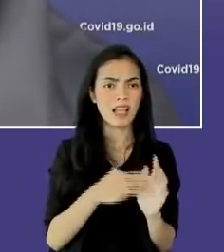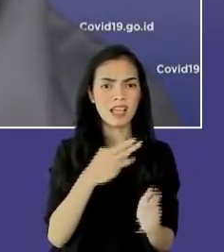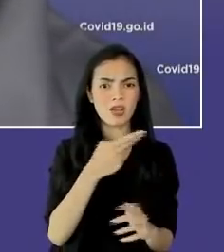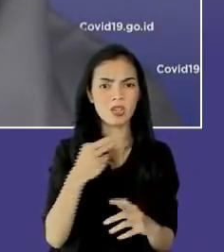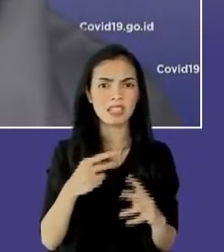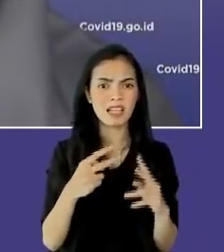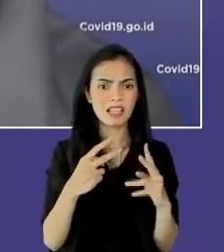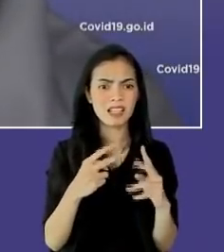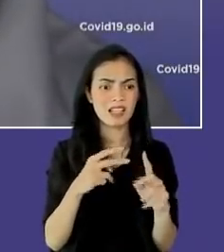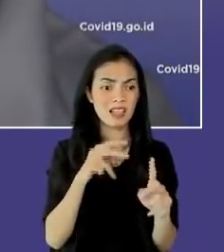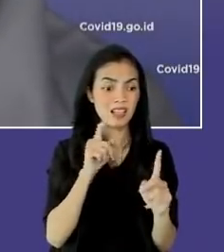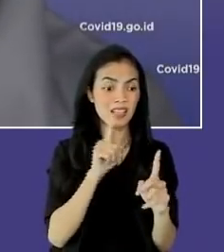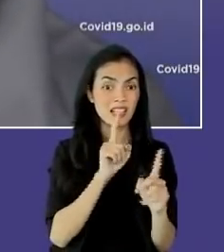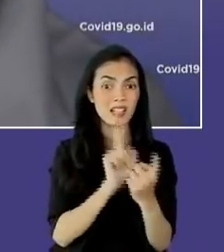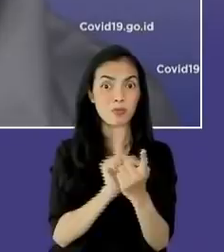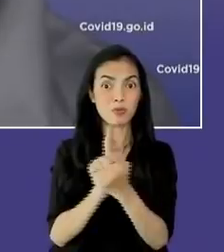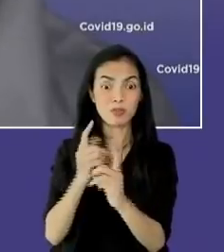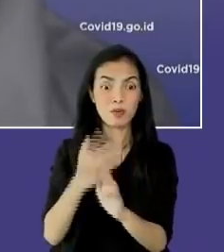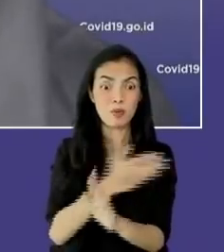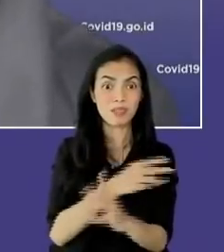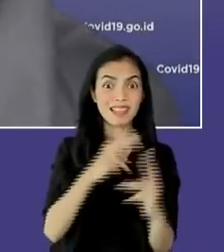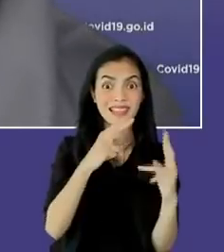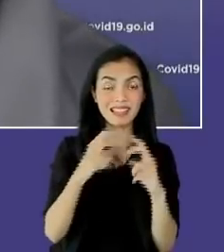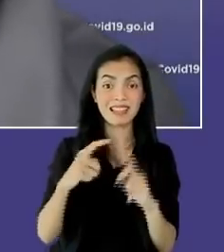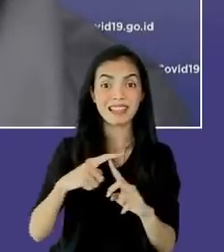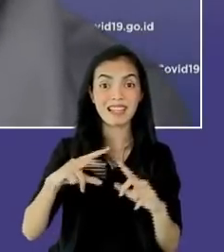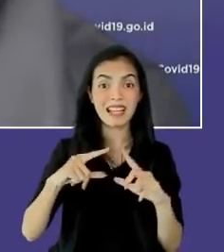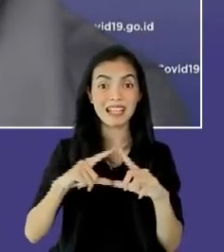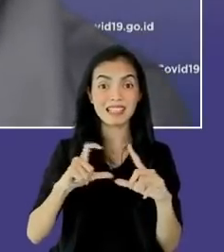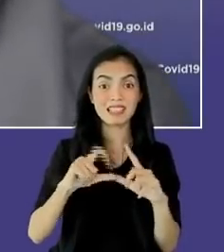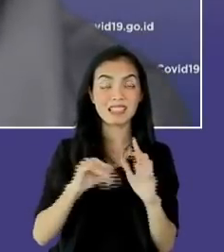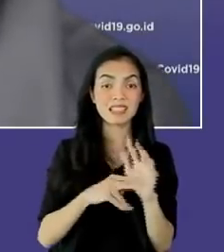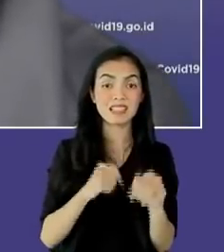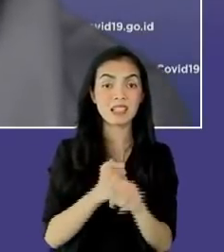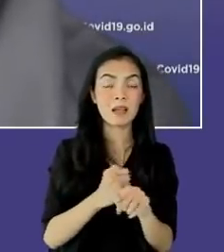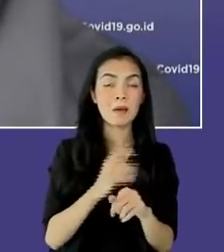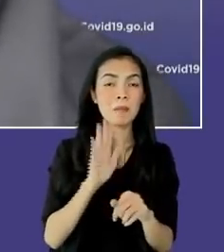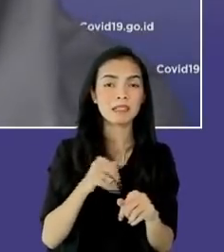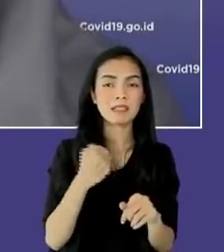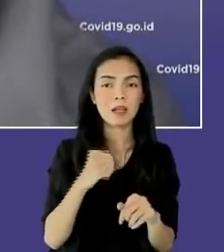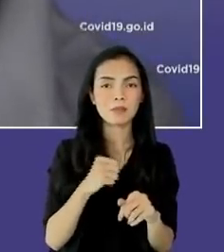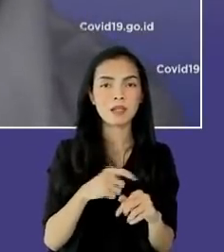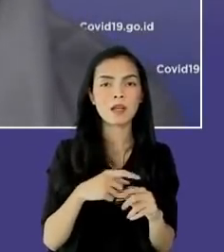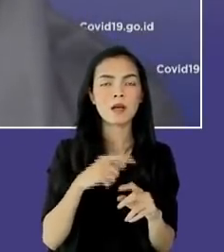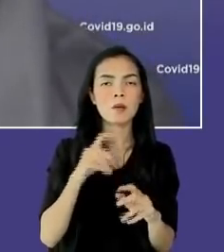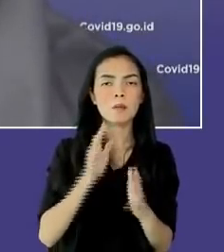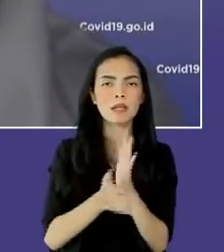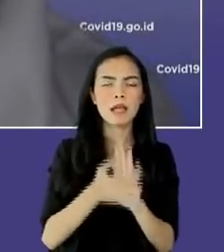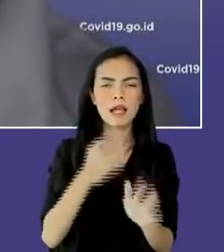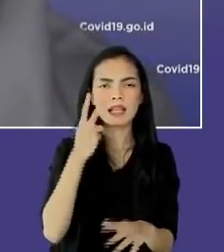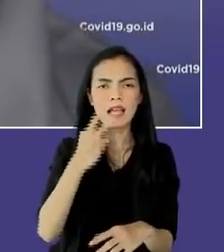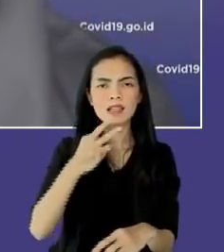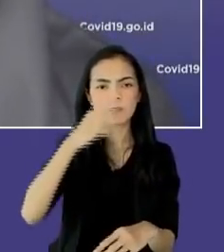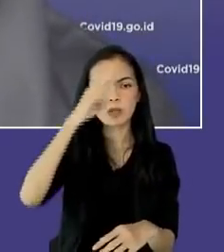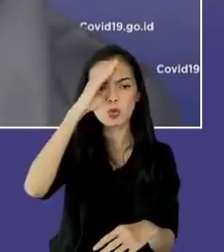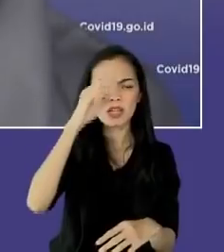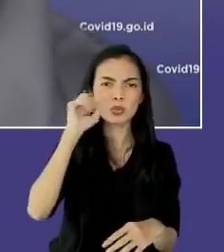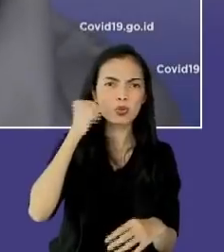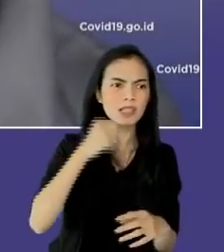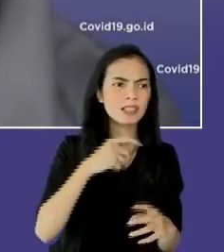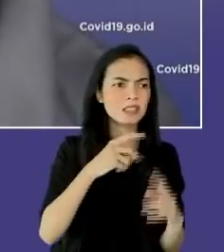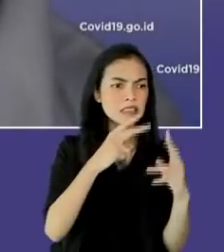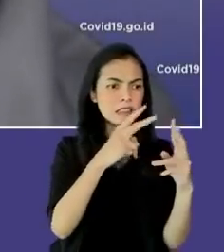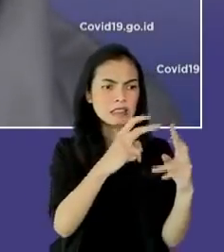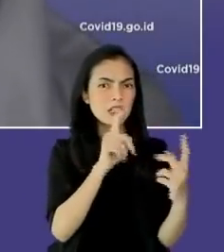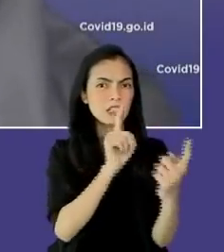beranjak 1:5 dari ideal 1:15. Kita pernah mengungkap kesulitan petugas di lapangan. Nah, kira-kira